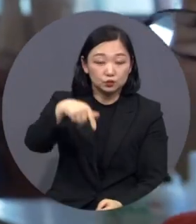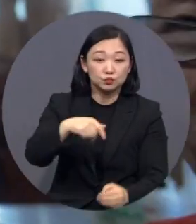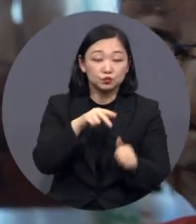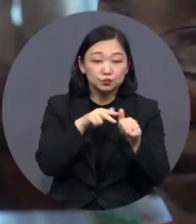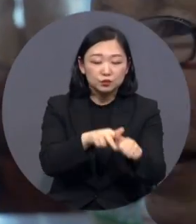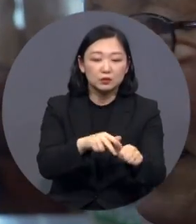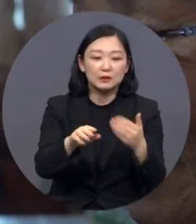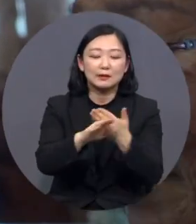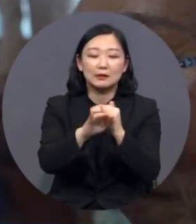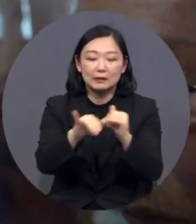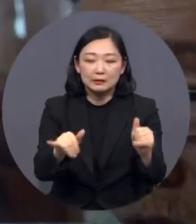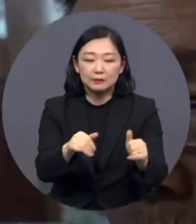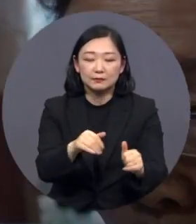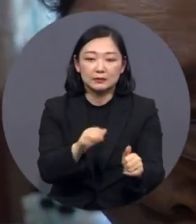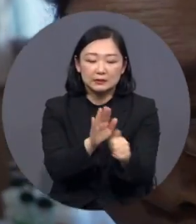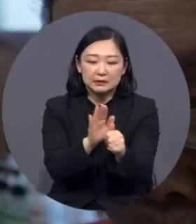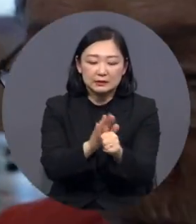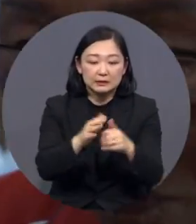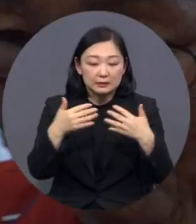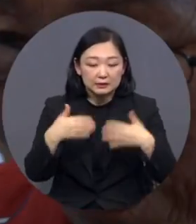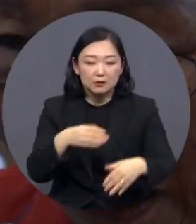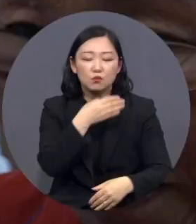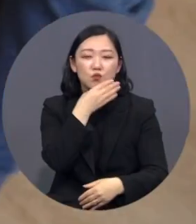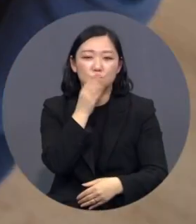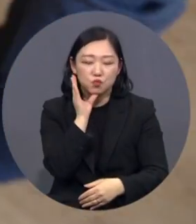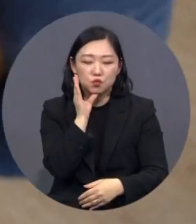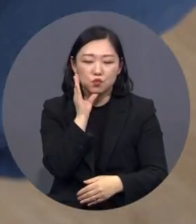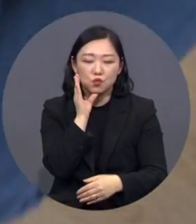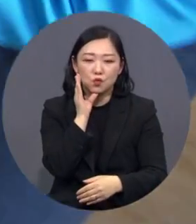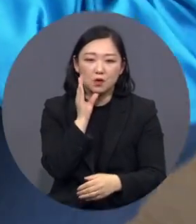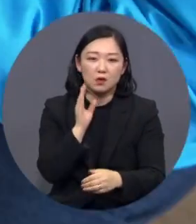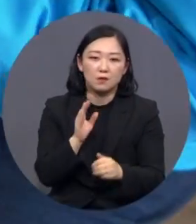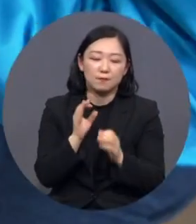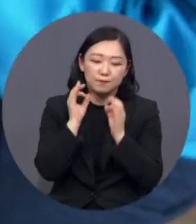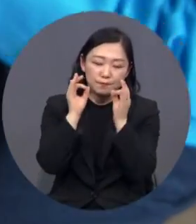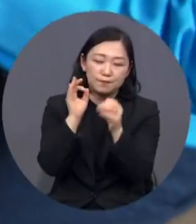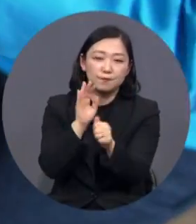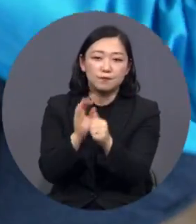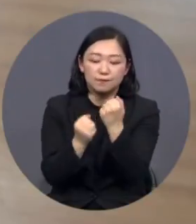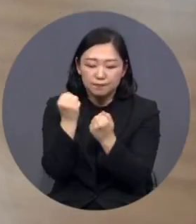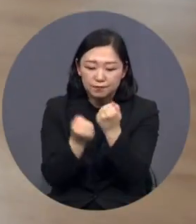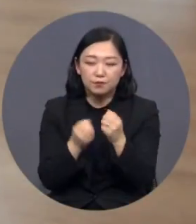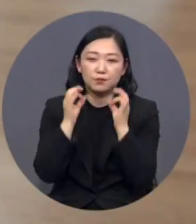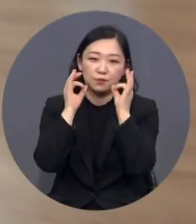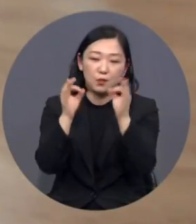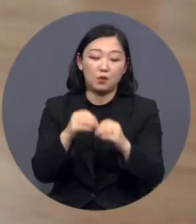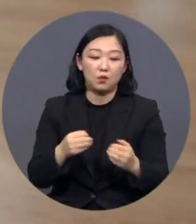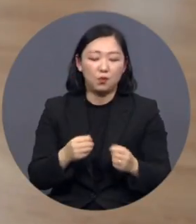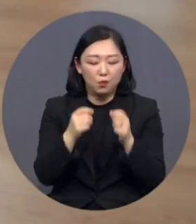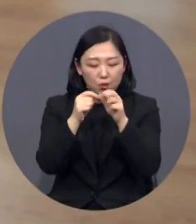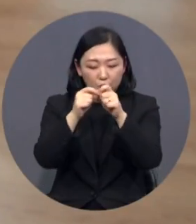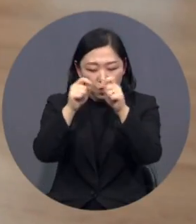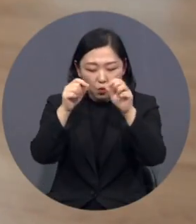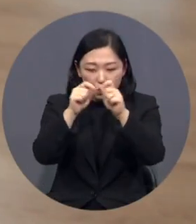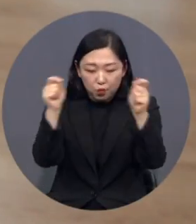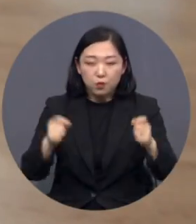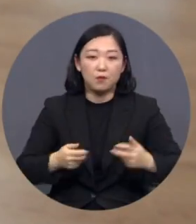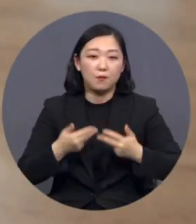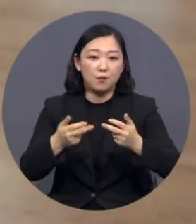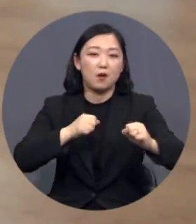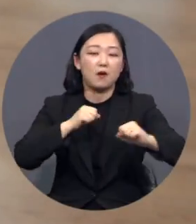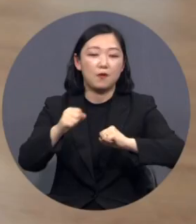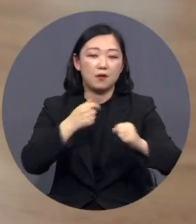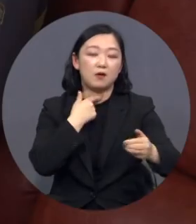비해 지지세가 약한 노년층 공약에 힘을 쏟았습니다. 특히 오랜 봉사활동 경험을 내세우고 어르신들을